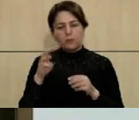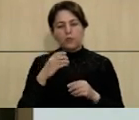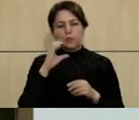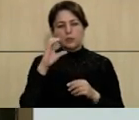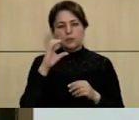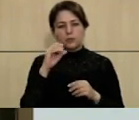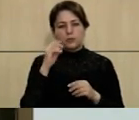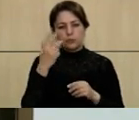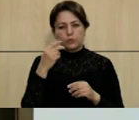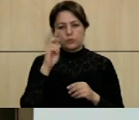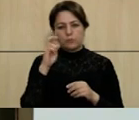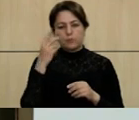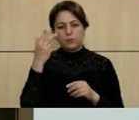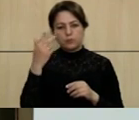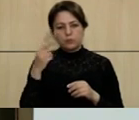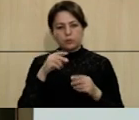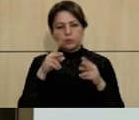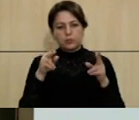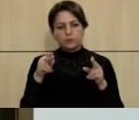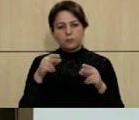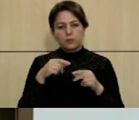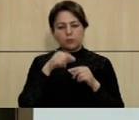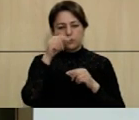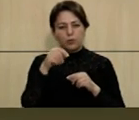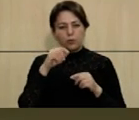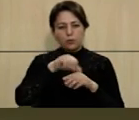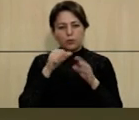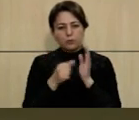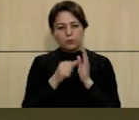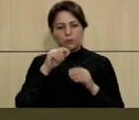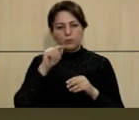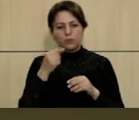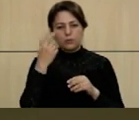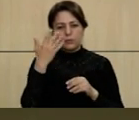C3, B1 kesmaning uzunligi 16,5 santimetr.